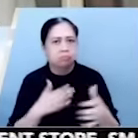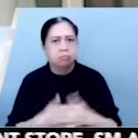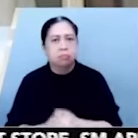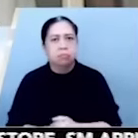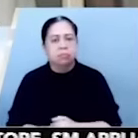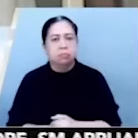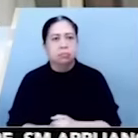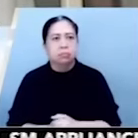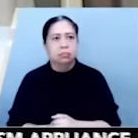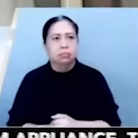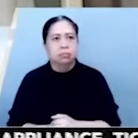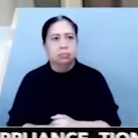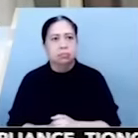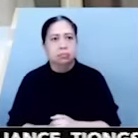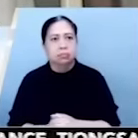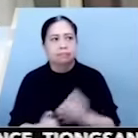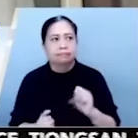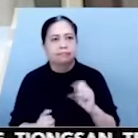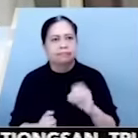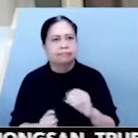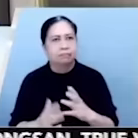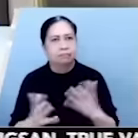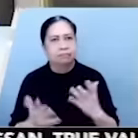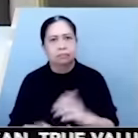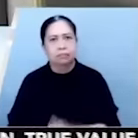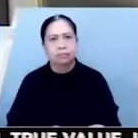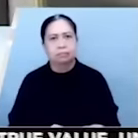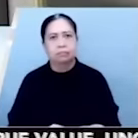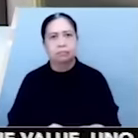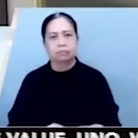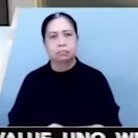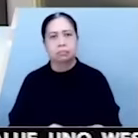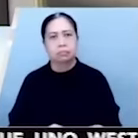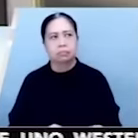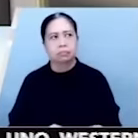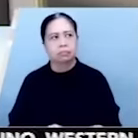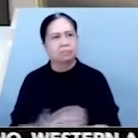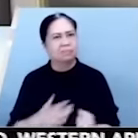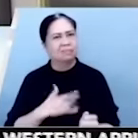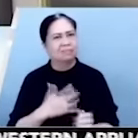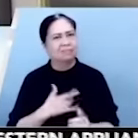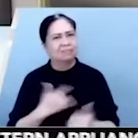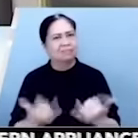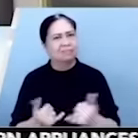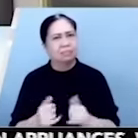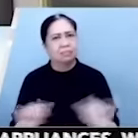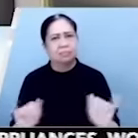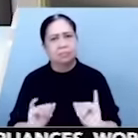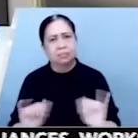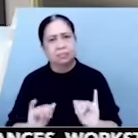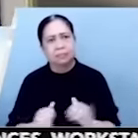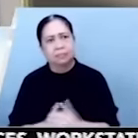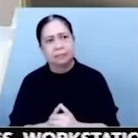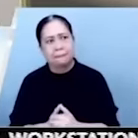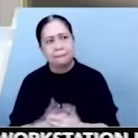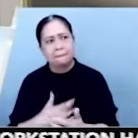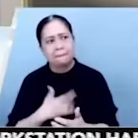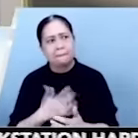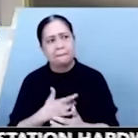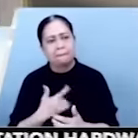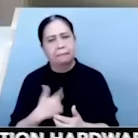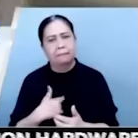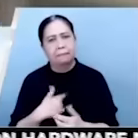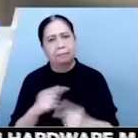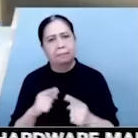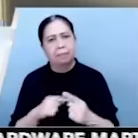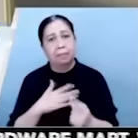So, yun nga po. Parang ngayon, ang nararamdaman ko po ngayon is the same feeling I felt when my mom left